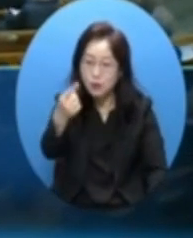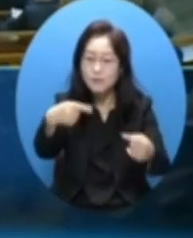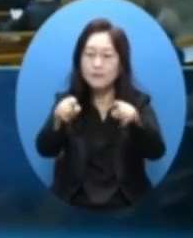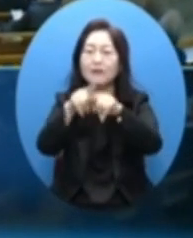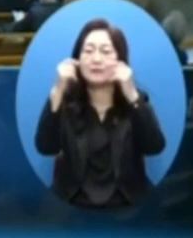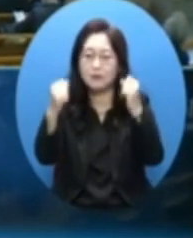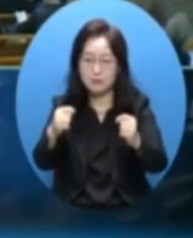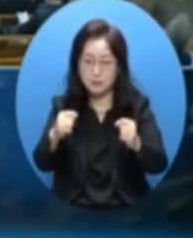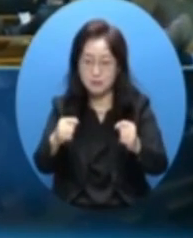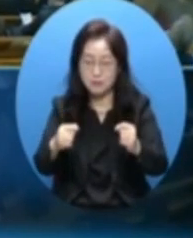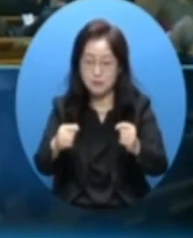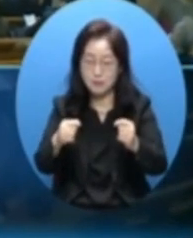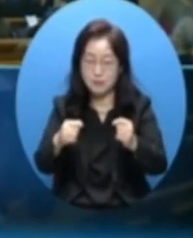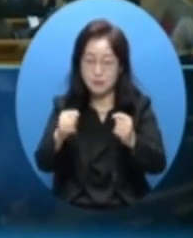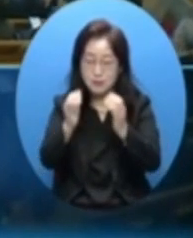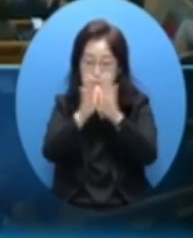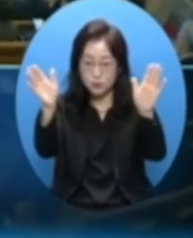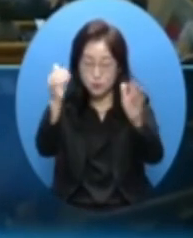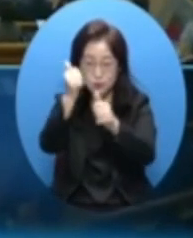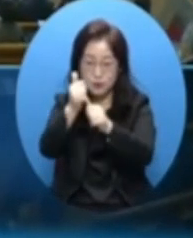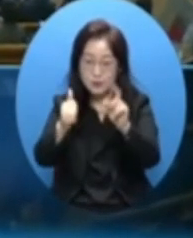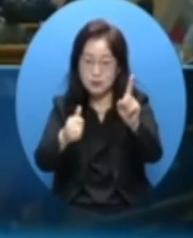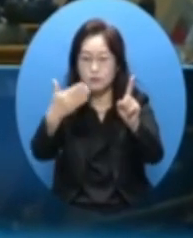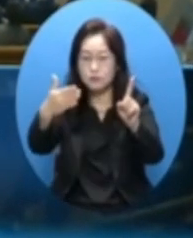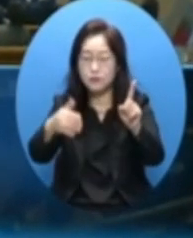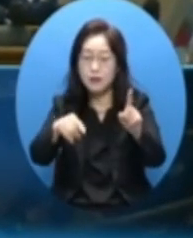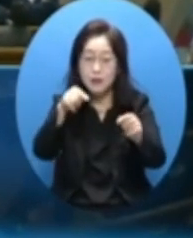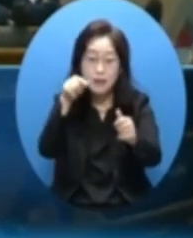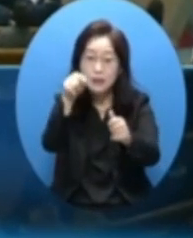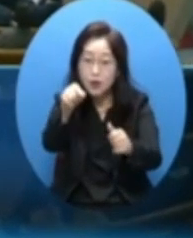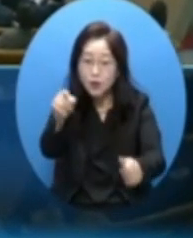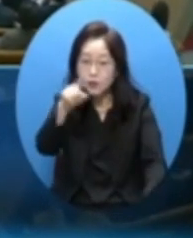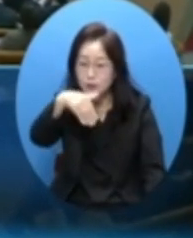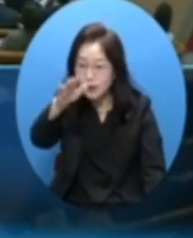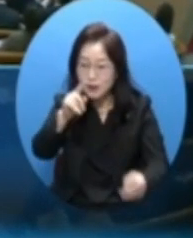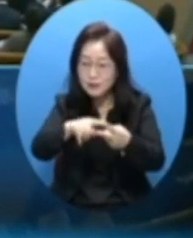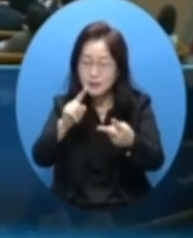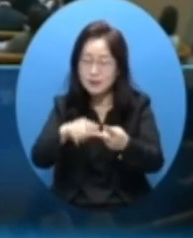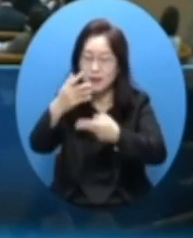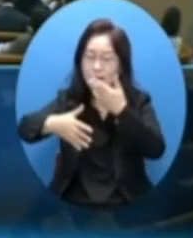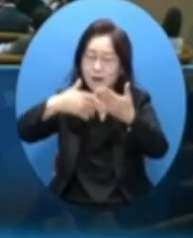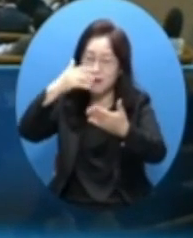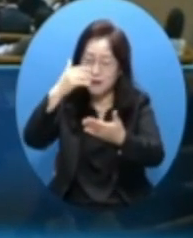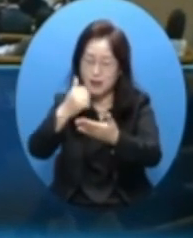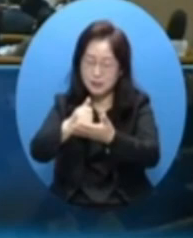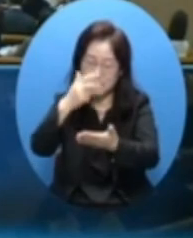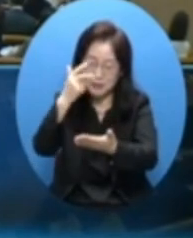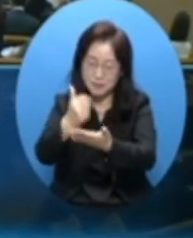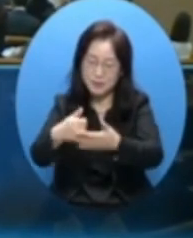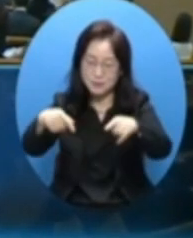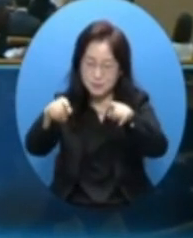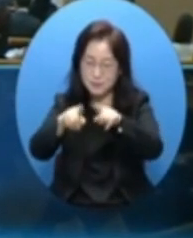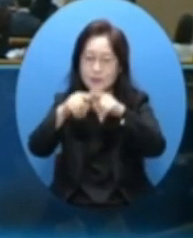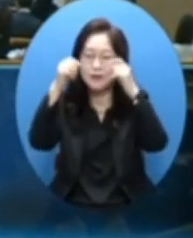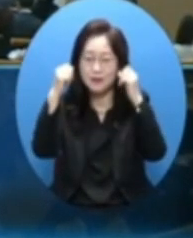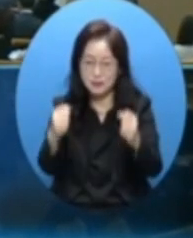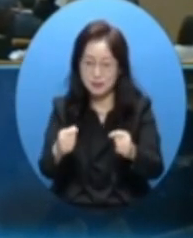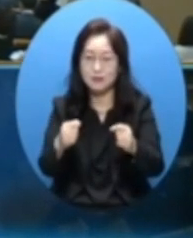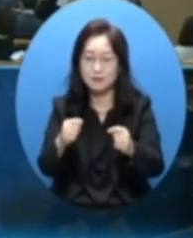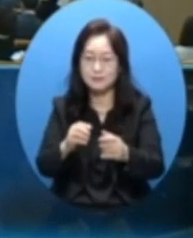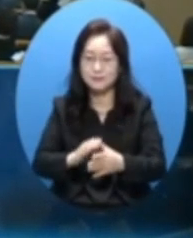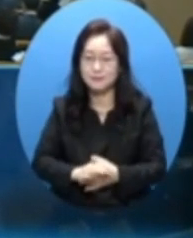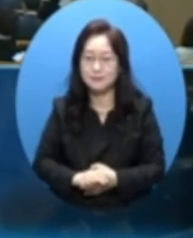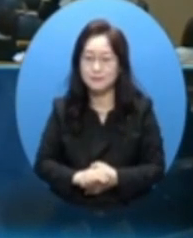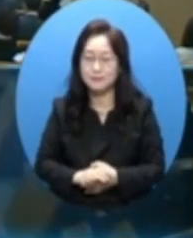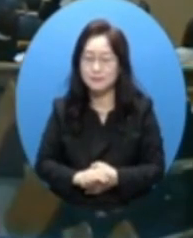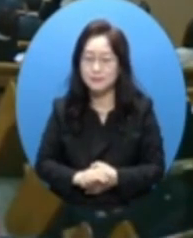하리라 여호수 1장 9절을 말씀합니다 내가 어디로 가든지 내 하나님 야외가 너와 함께 하느니라 하시니라